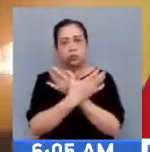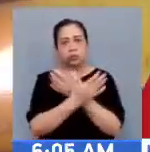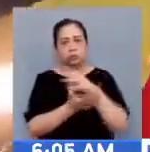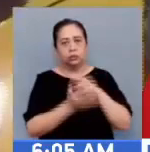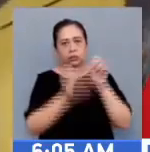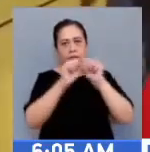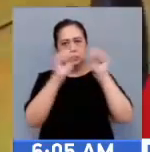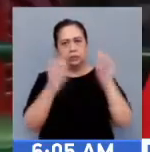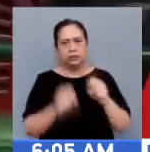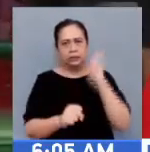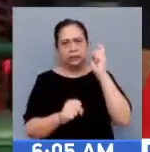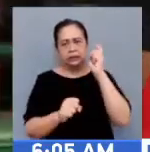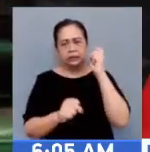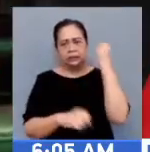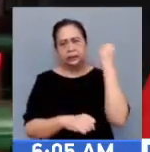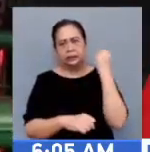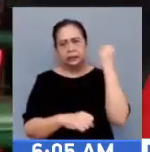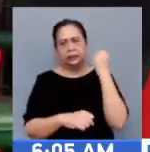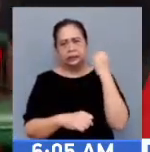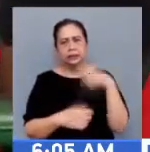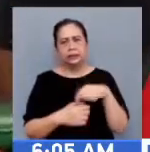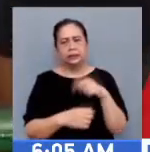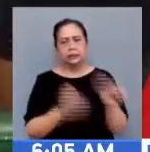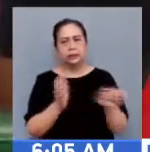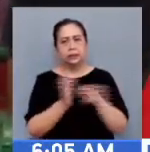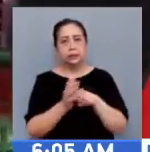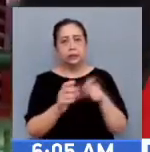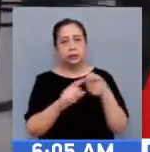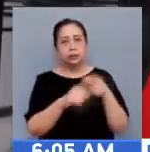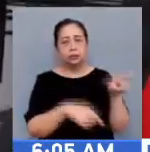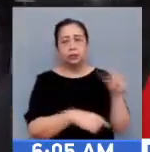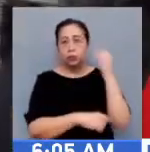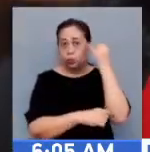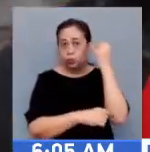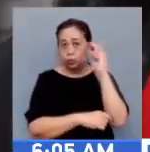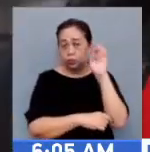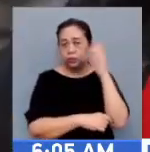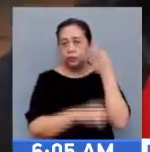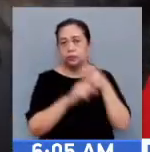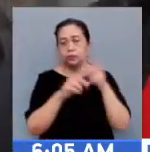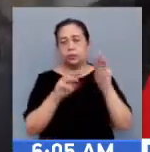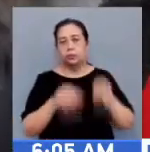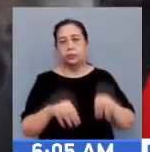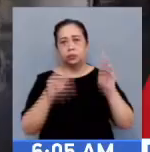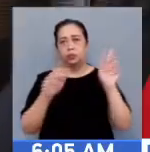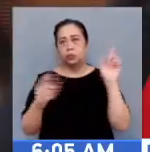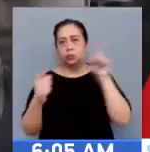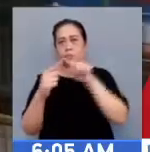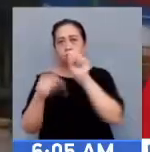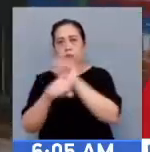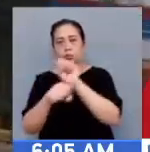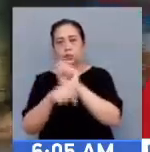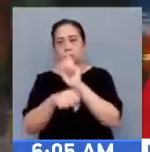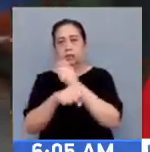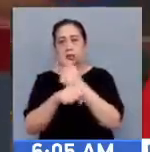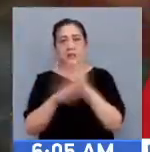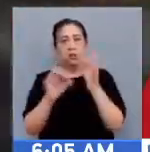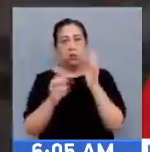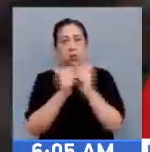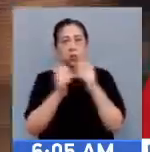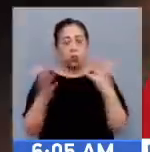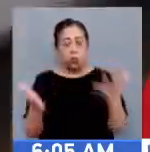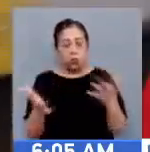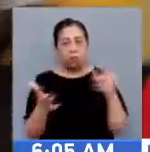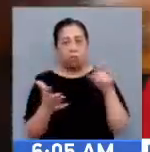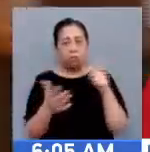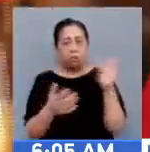pasahero. Si Jomer, galing pang Malabon at papasok sa trabaho niya sa Taguig. Kung wala raw libreng sakay, malamang ay naubos na ang